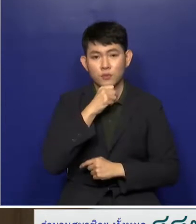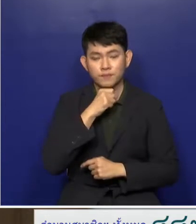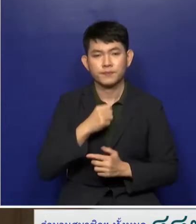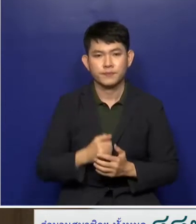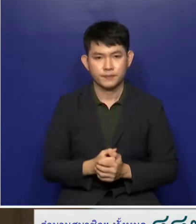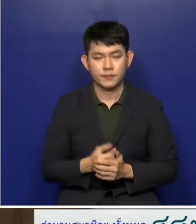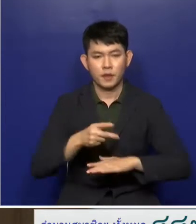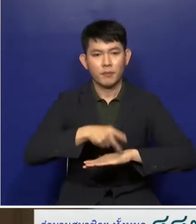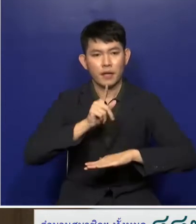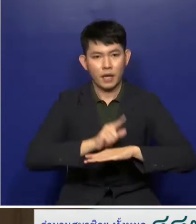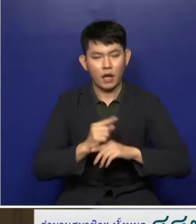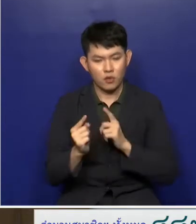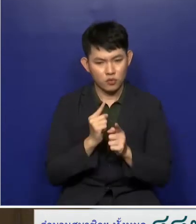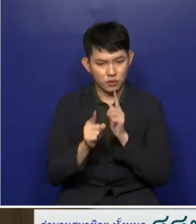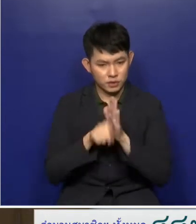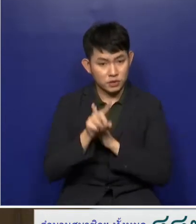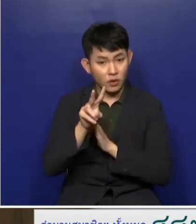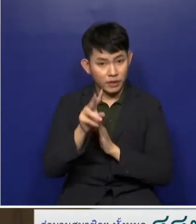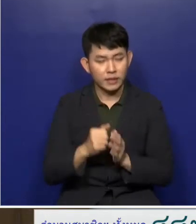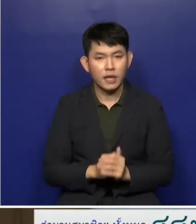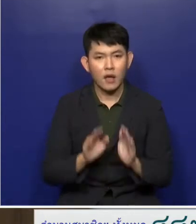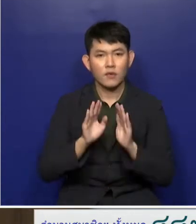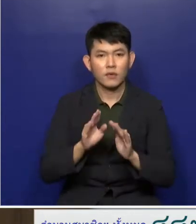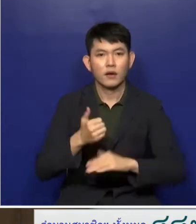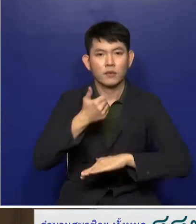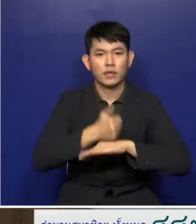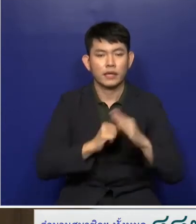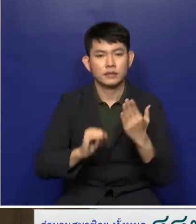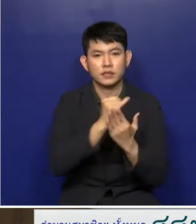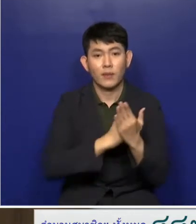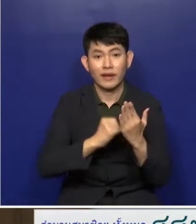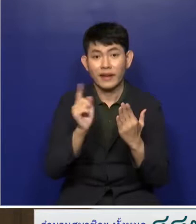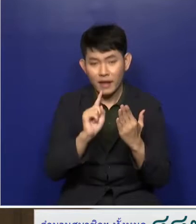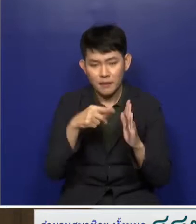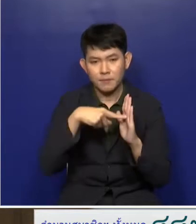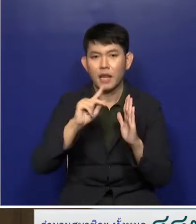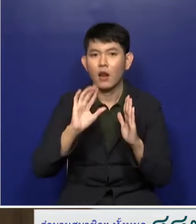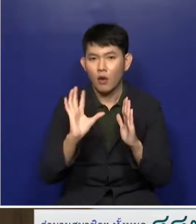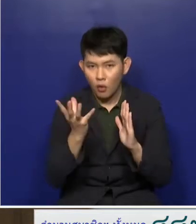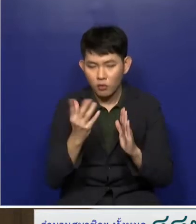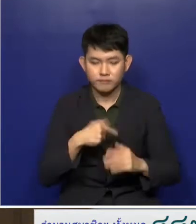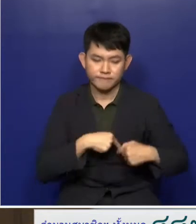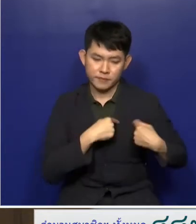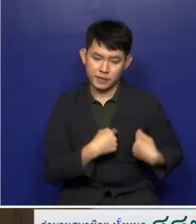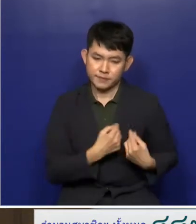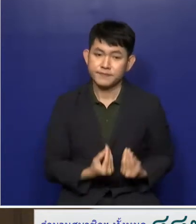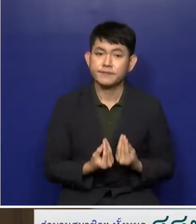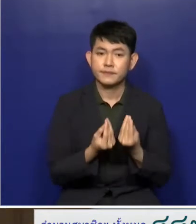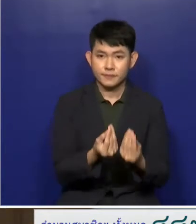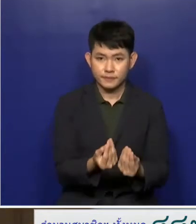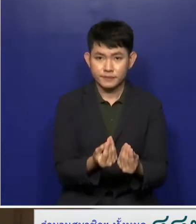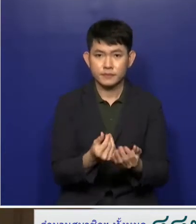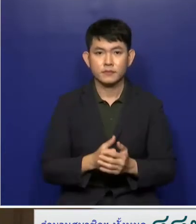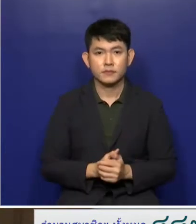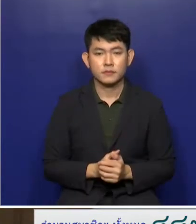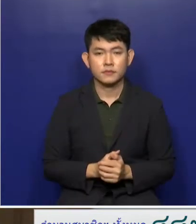ขอหารือ2นาทีจากนี้ผ่านไปยังท่านผู้ว่าราชการจังหวัดพิษณุโลกถือเป็นการให้กำลังใจท่านด้วยครับประเด็นครับ